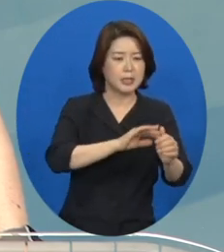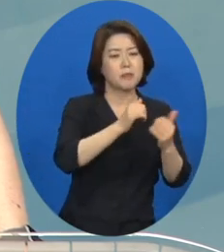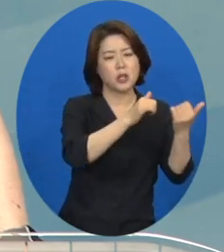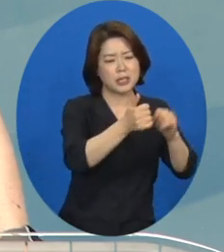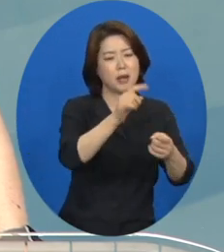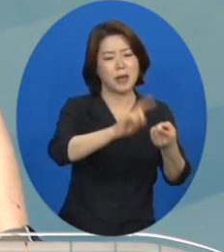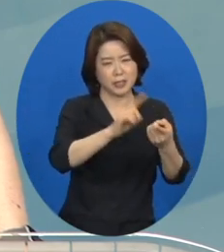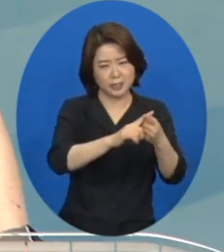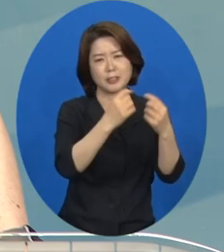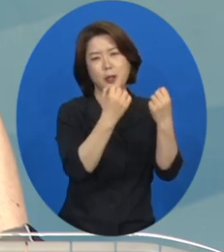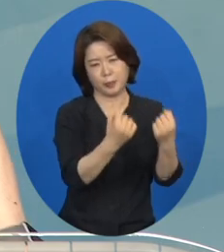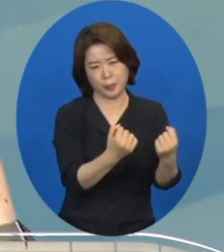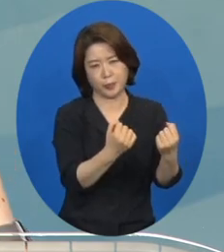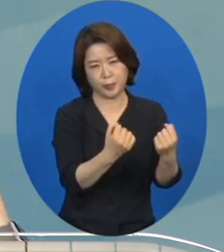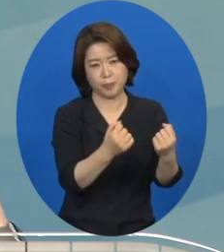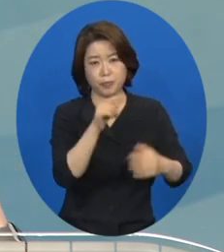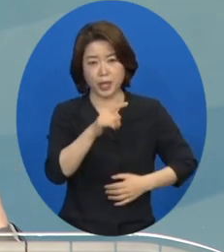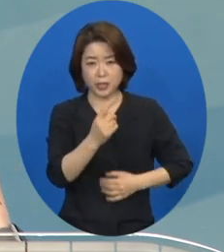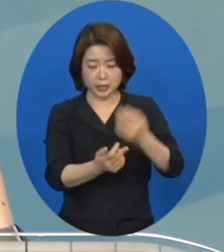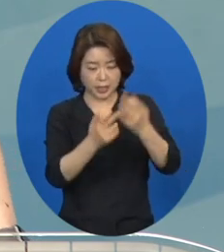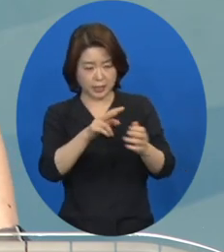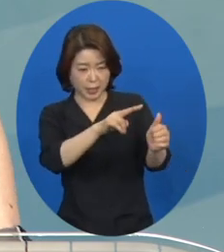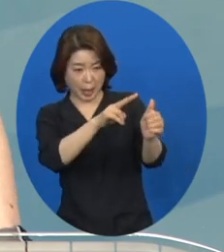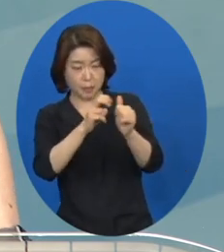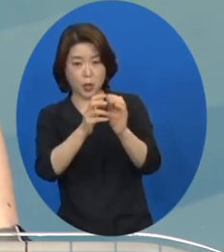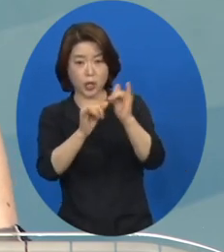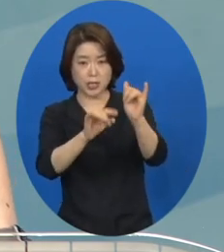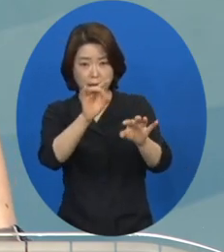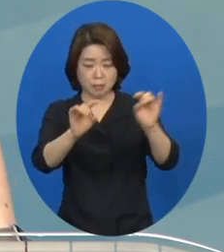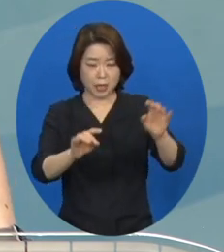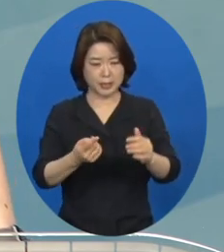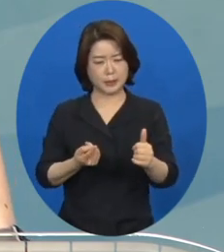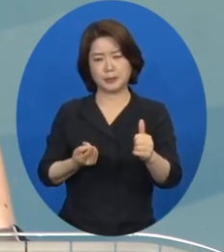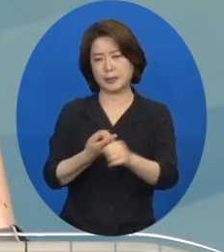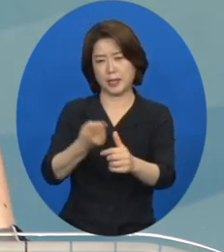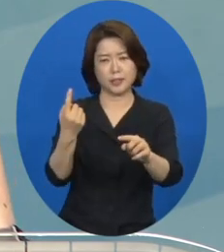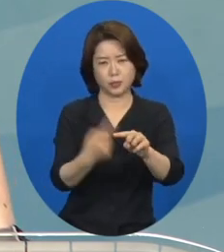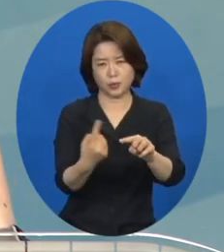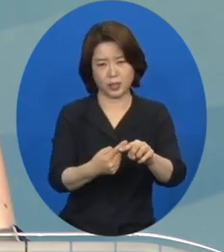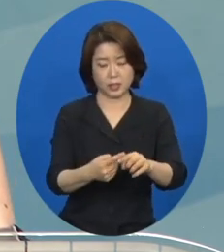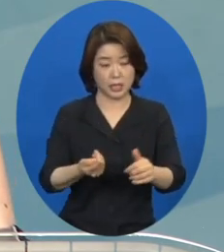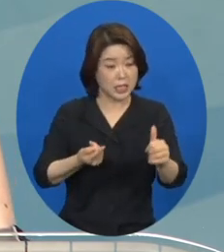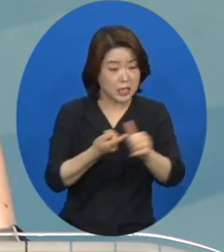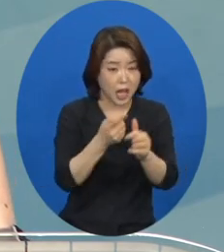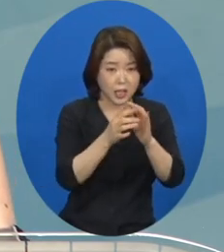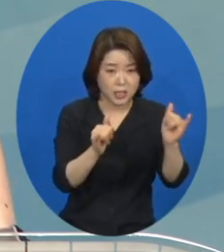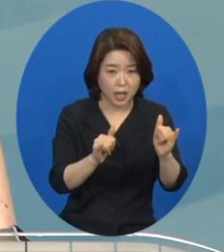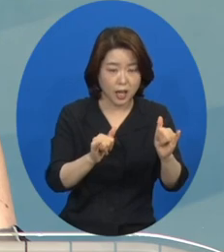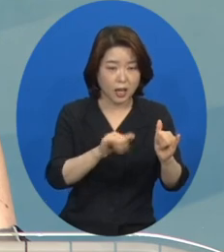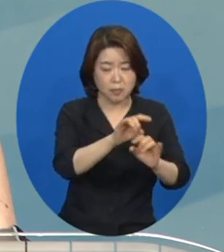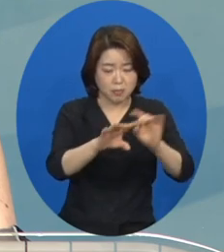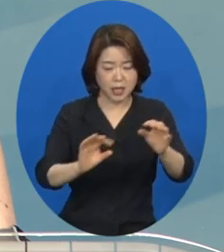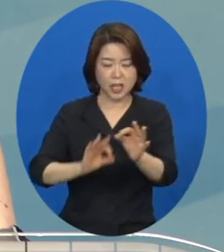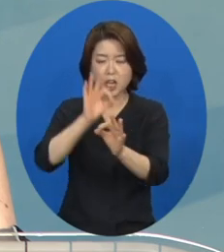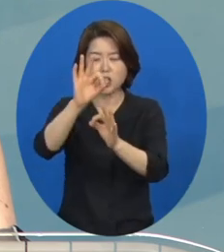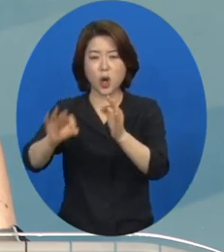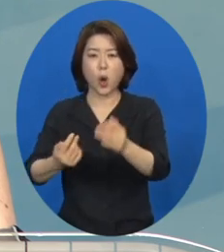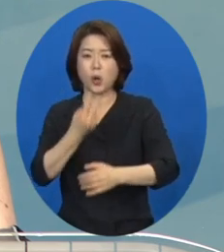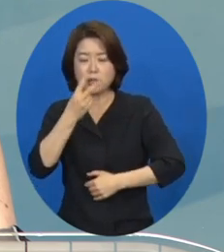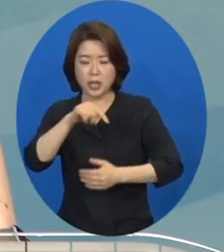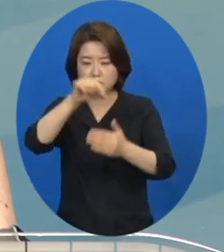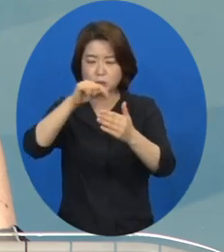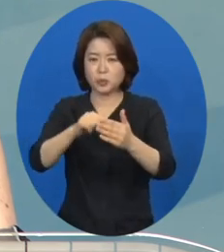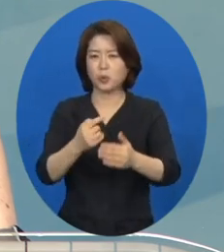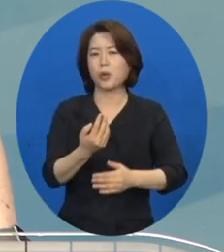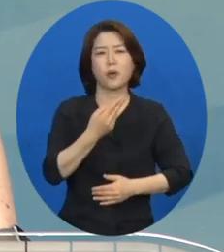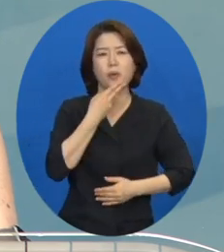사망에 거하느니라. 그 형제를 미워하는 자마다 살인하는 자니 살인하는 자마다 영생이 그 속에 거하지